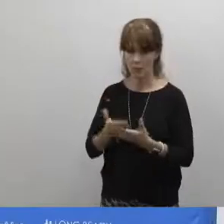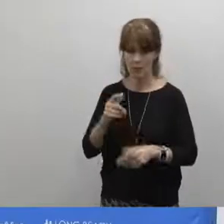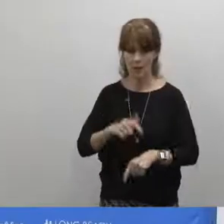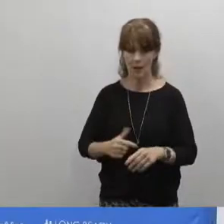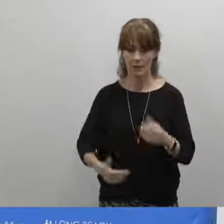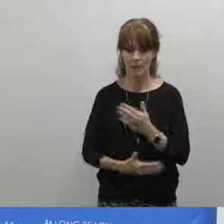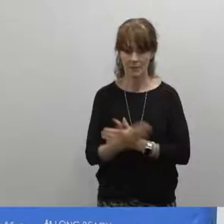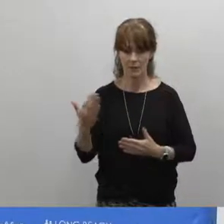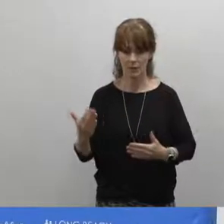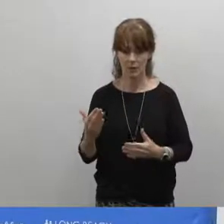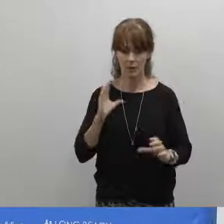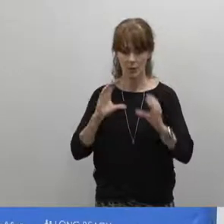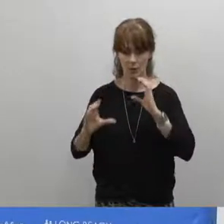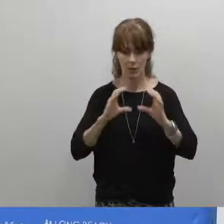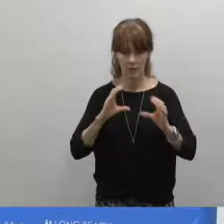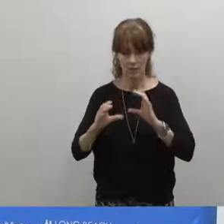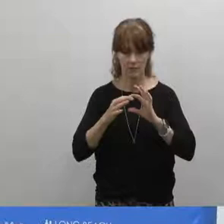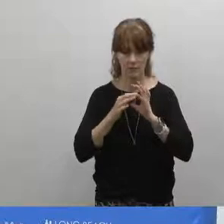ទៅទៀត